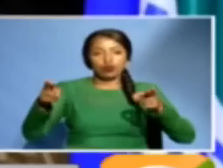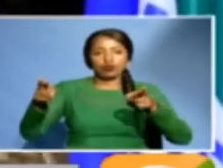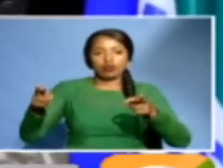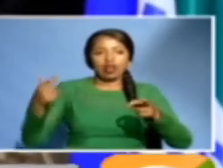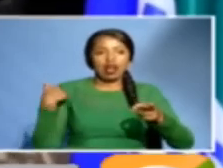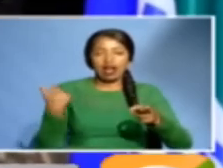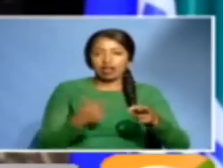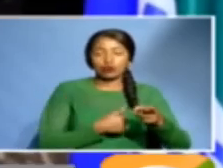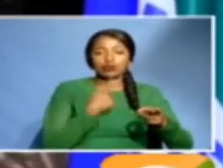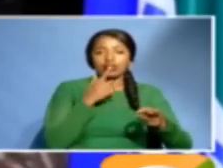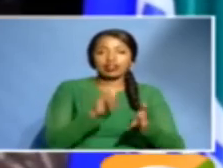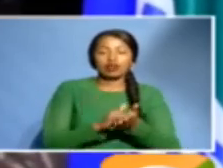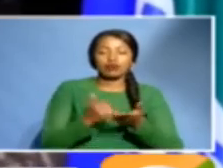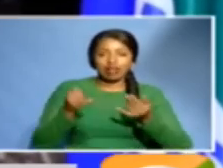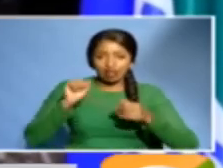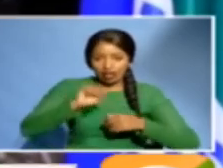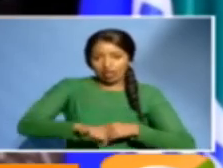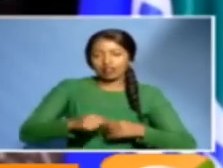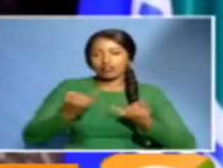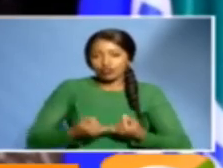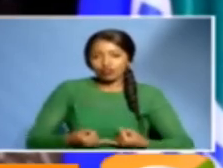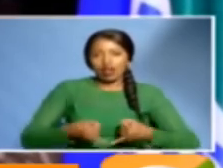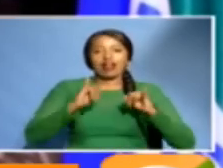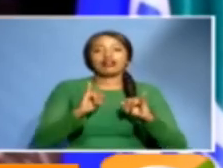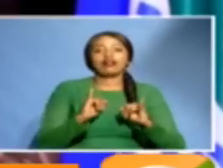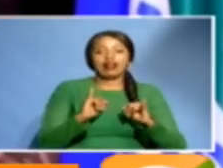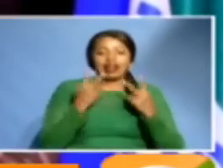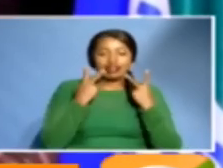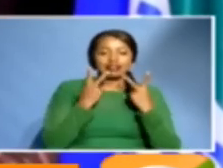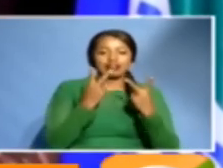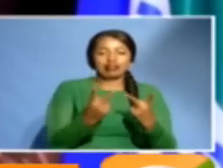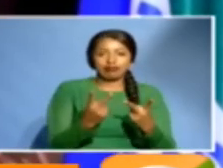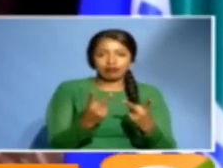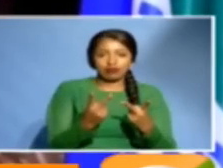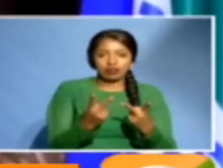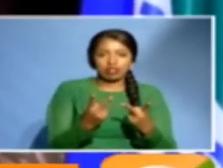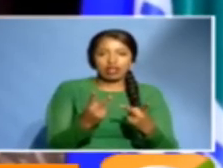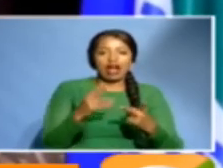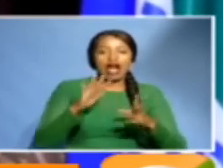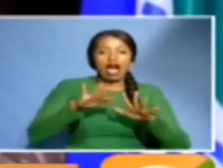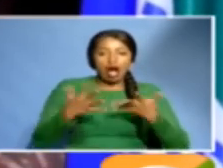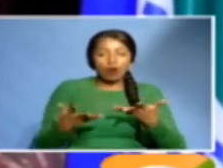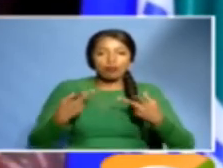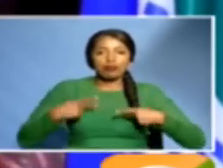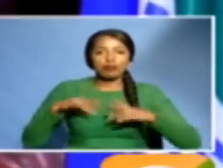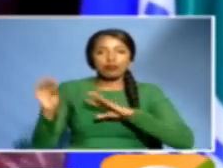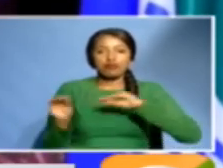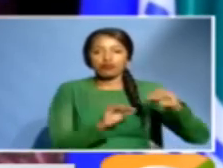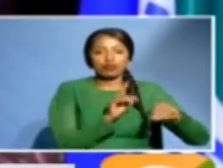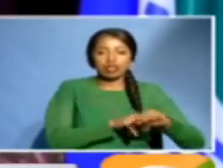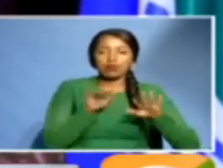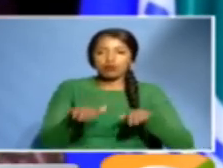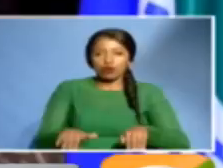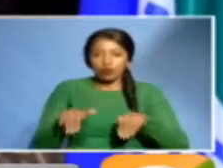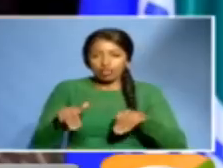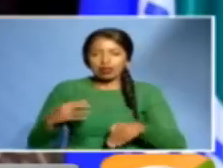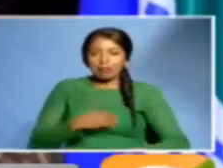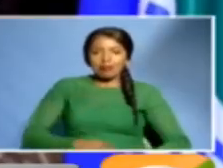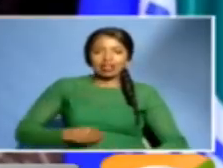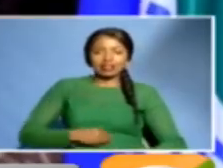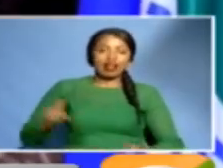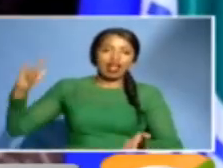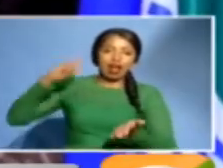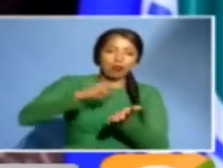first aid case where as we wait for the expansion of the runway in Malindi, why don't we then allow